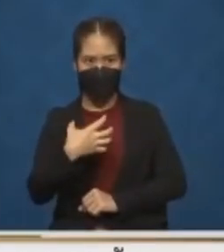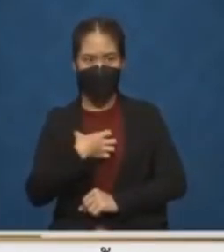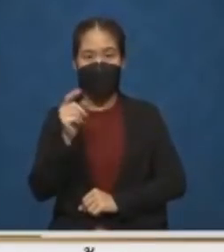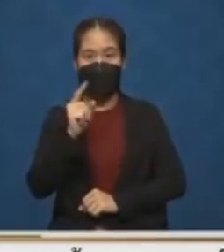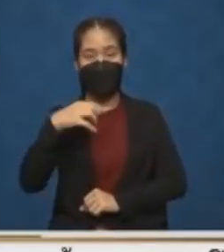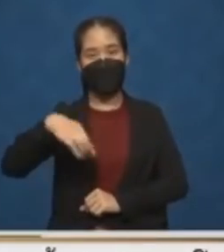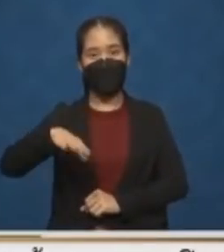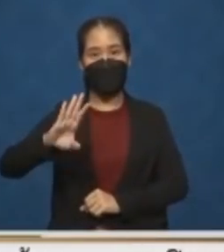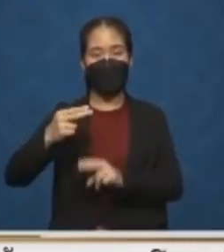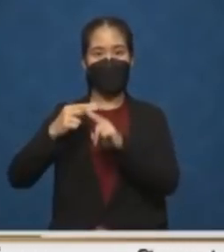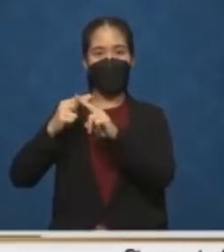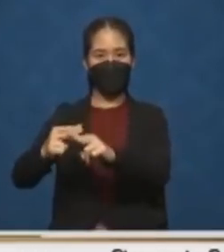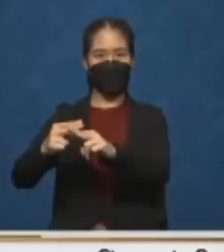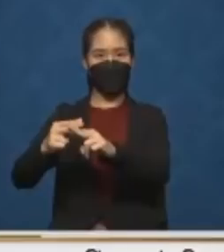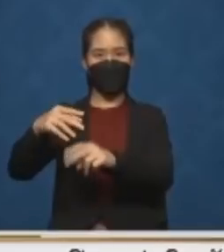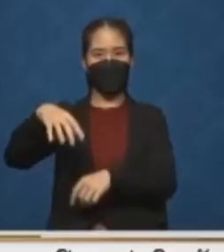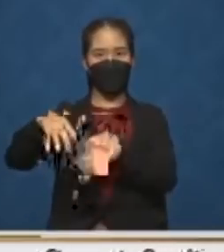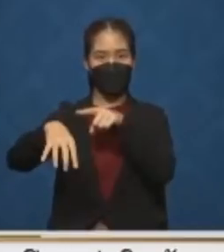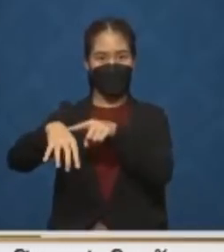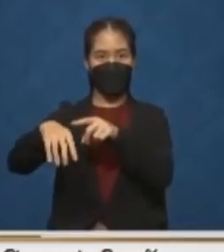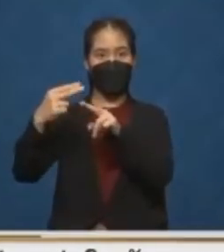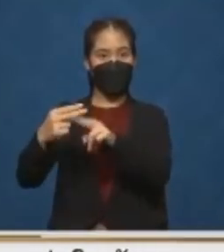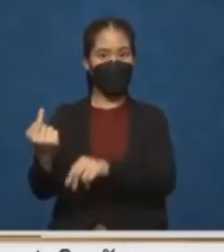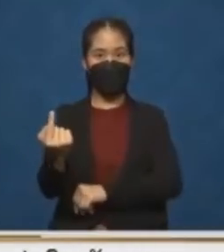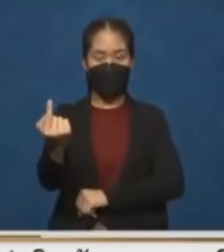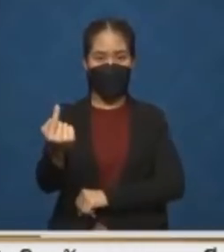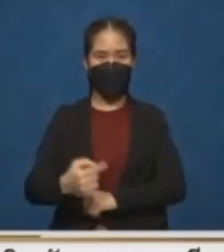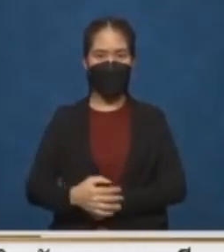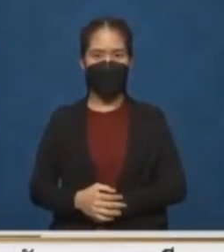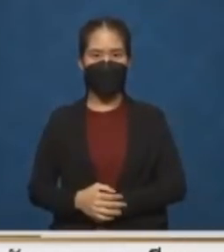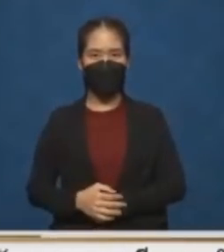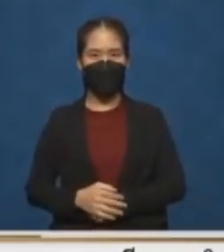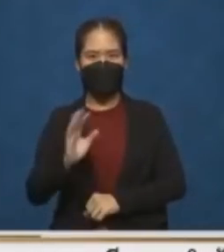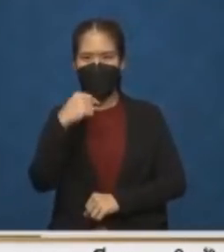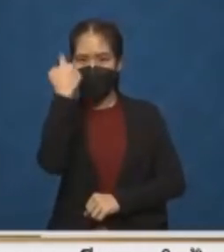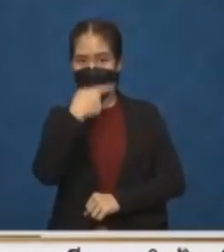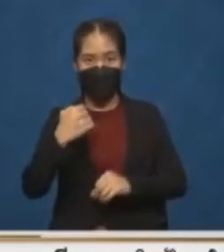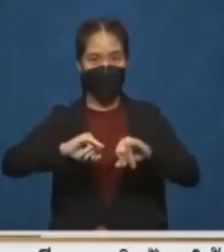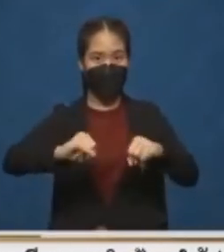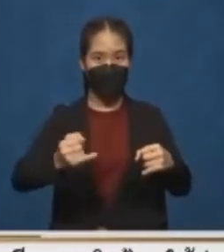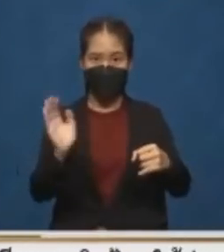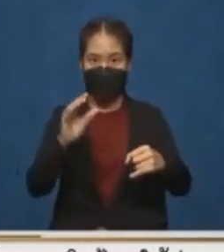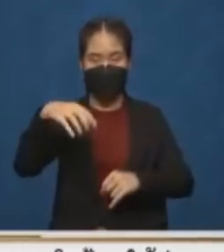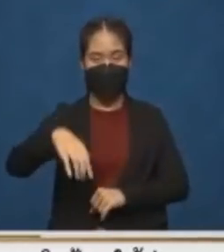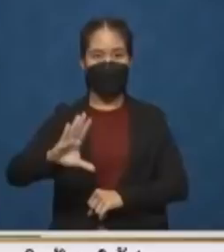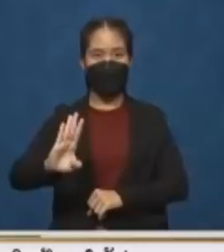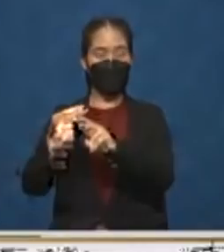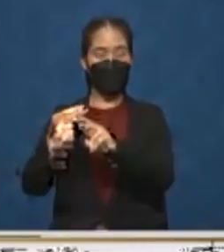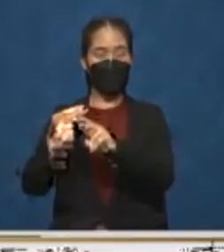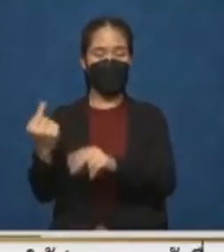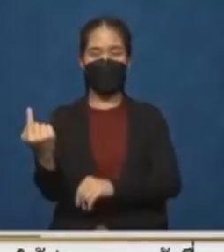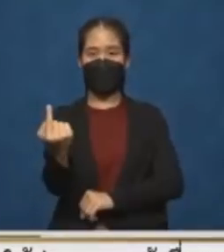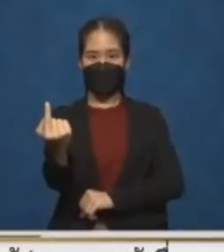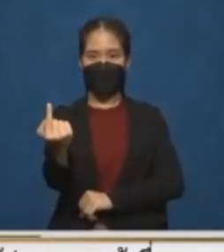บริษัติเอกชน 1ไม่ต้องนบว่าผู้ใเปนเจ้าของเป็ปษัทเอกชนหนึ่ ซึ่ขณะนี้